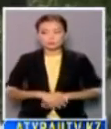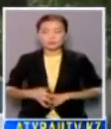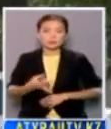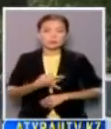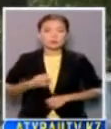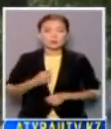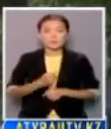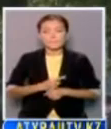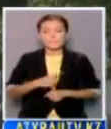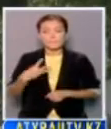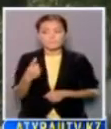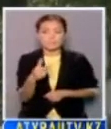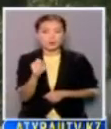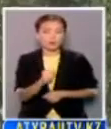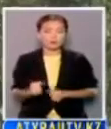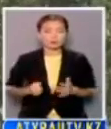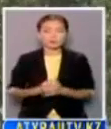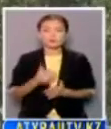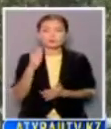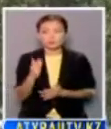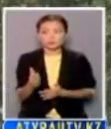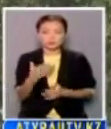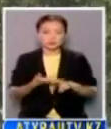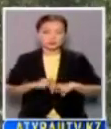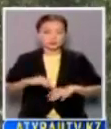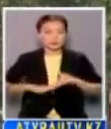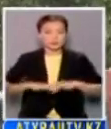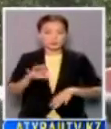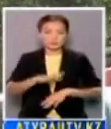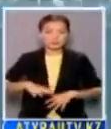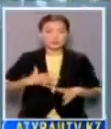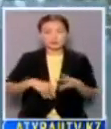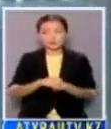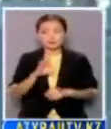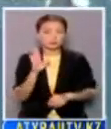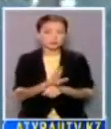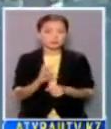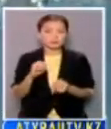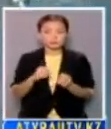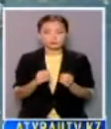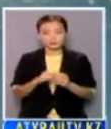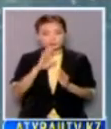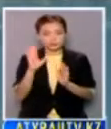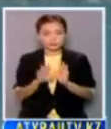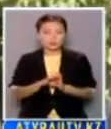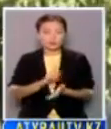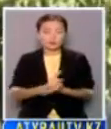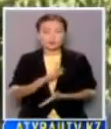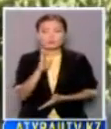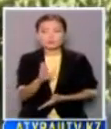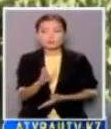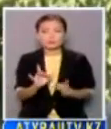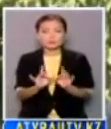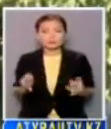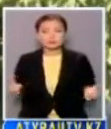Шаһарда шектеу шаралары 31 тамызға дейін ұзартылды. Сондықтан мамандар атыраулықтарға қаулыда бекітілген талаптарды сақтауды міндеттейді.